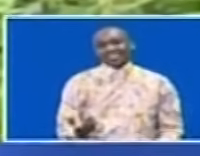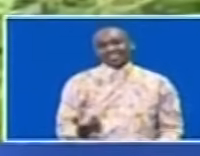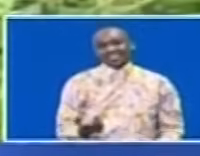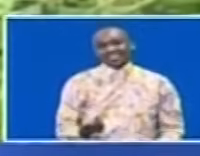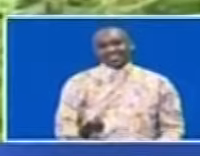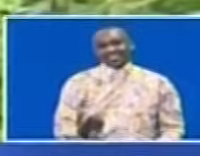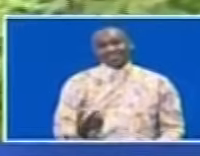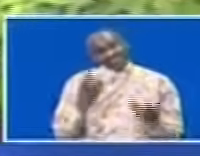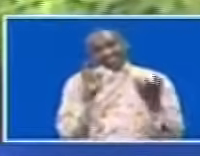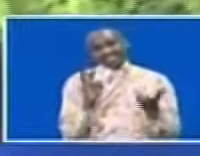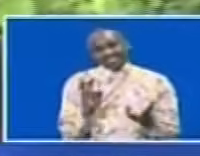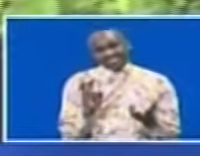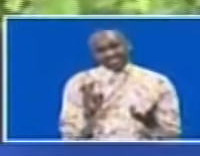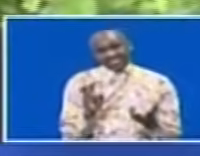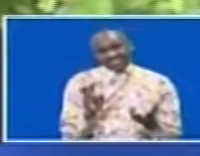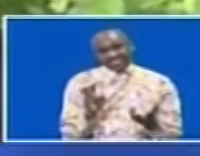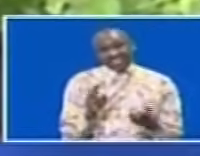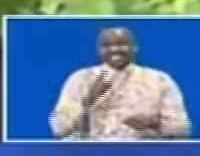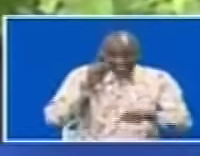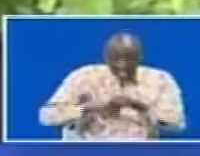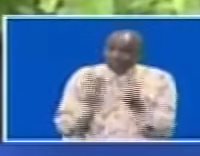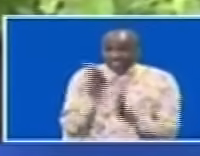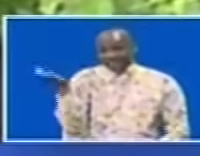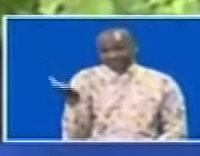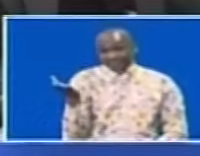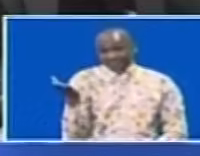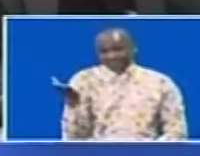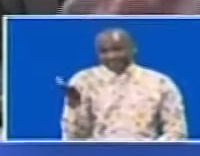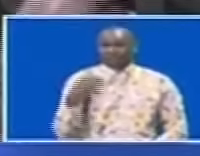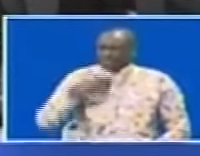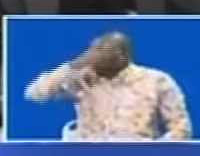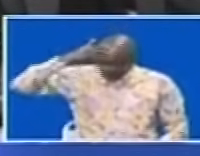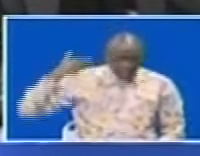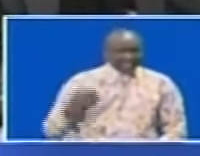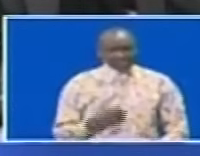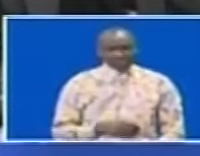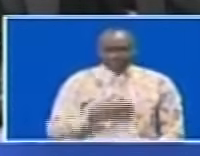Sasa sioni yani wakati tuko na yeye uanga na sahau hiyo maneno